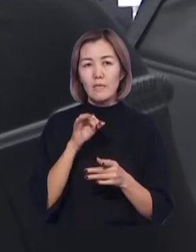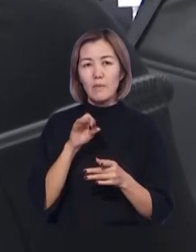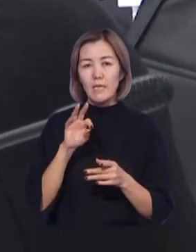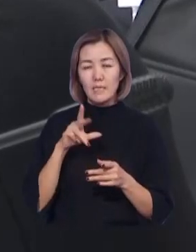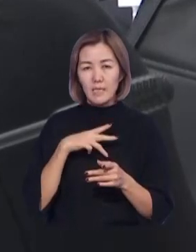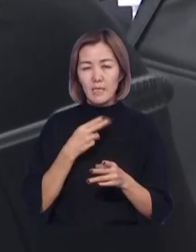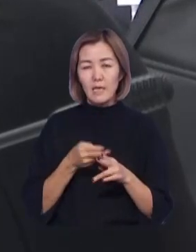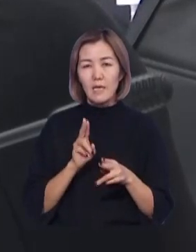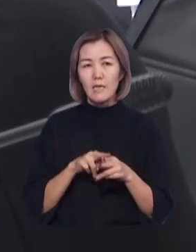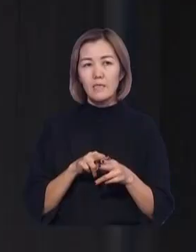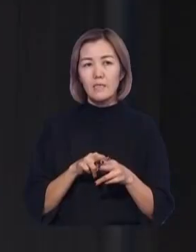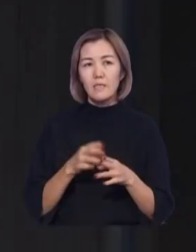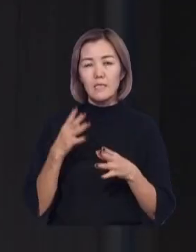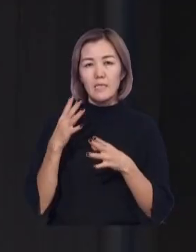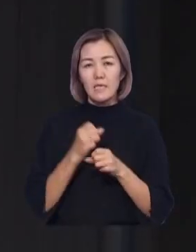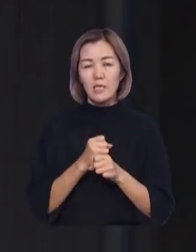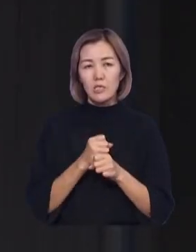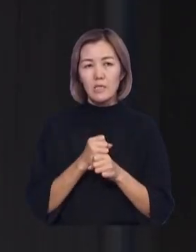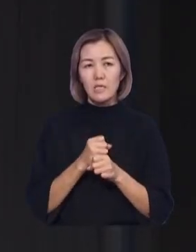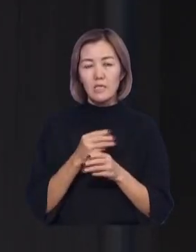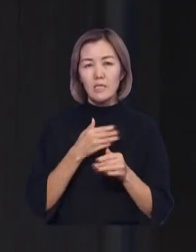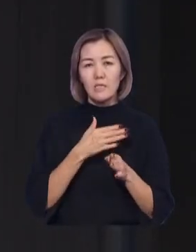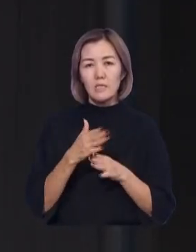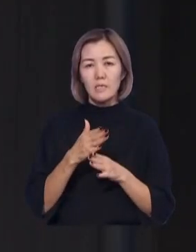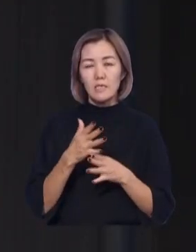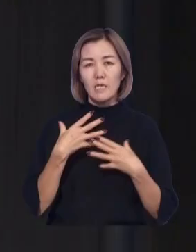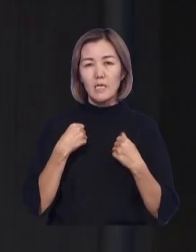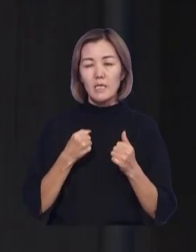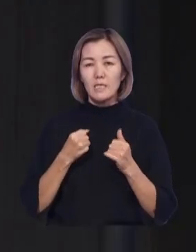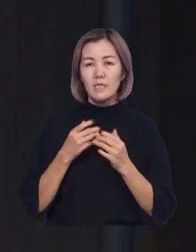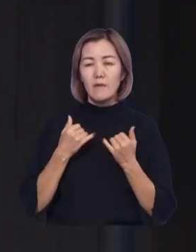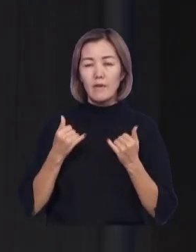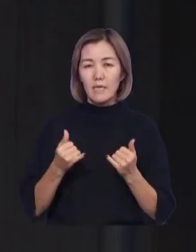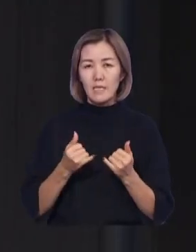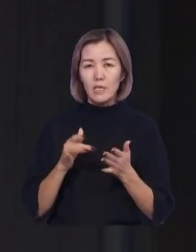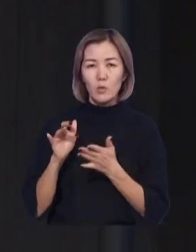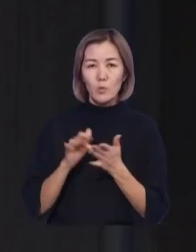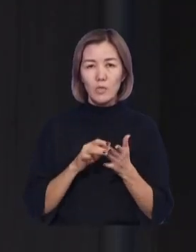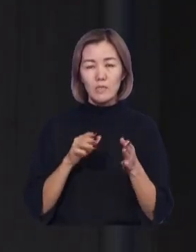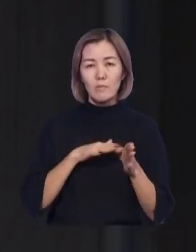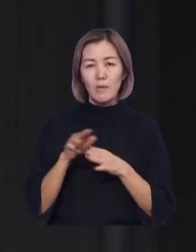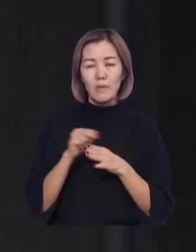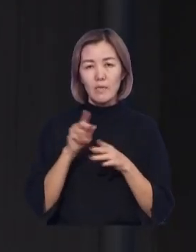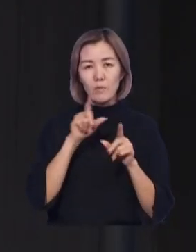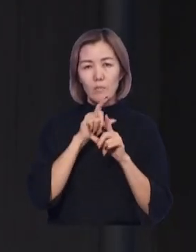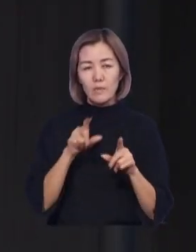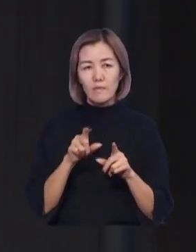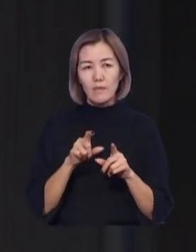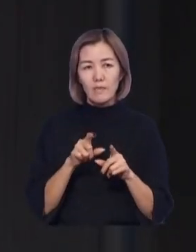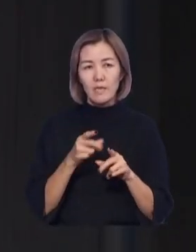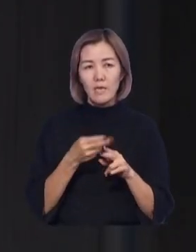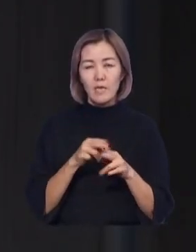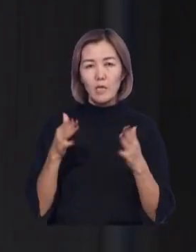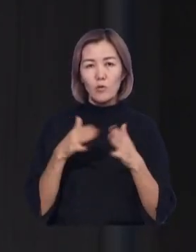тенге в то же время будут сокращены средства направленные на здравоохранение туризм капитальные ремонты образовательных учреждений и